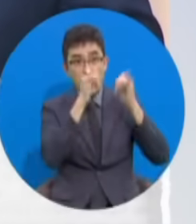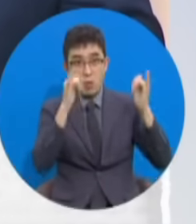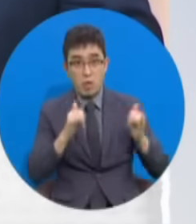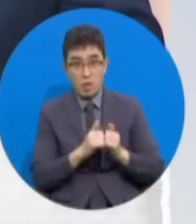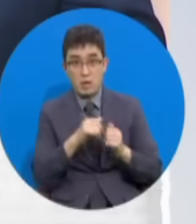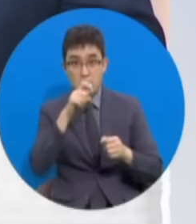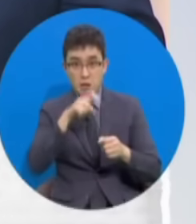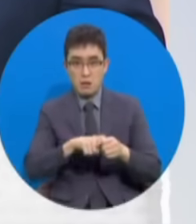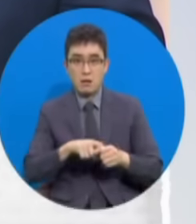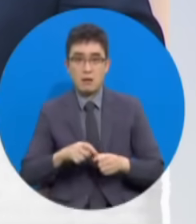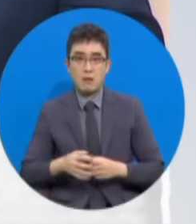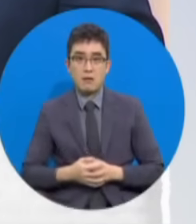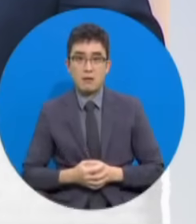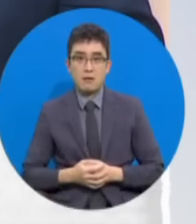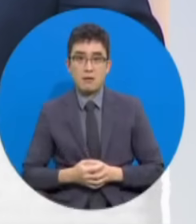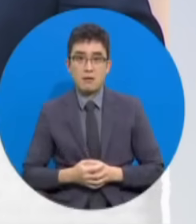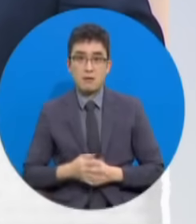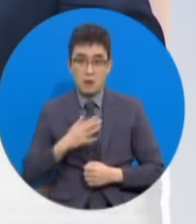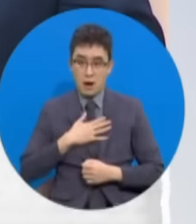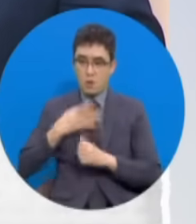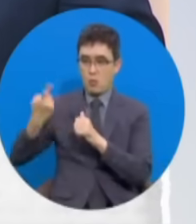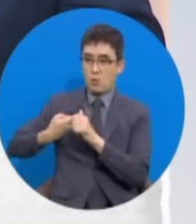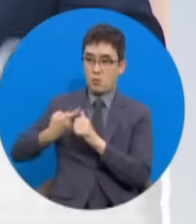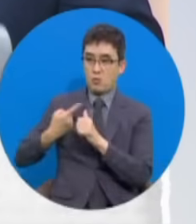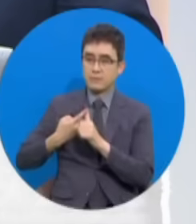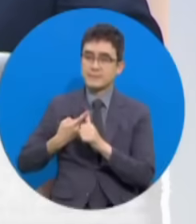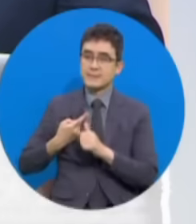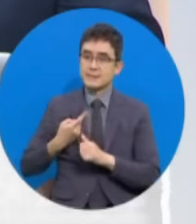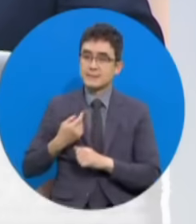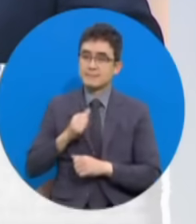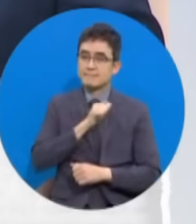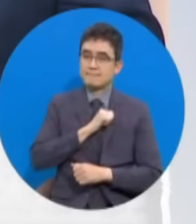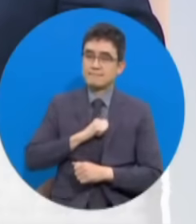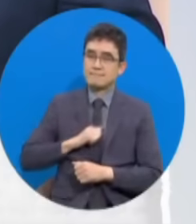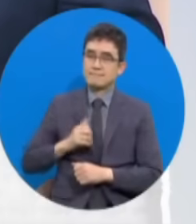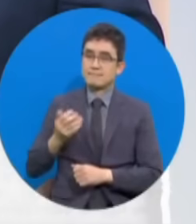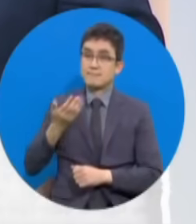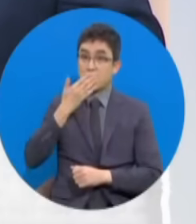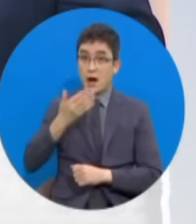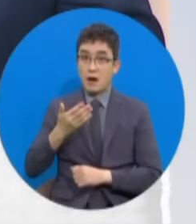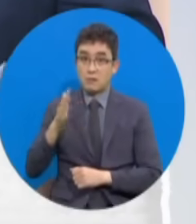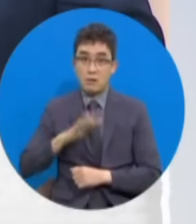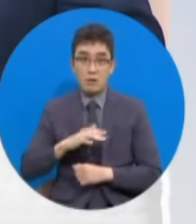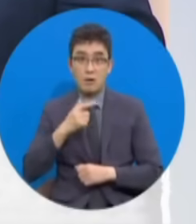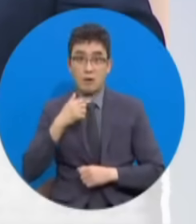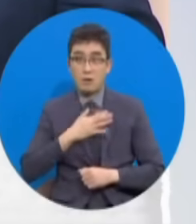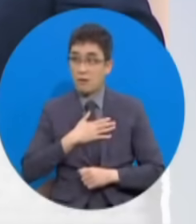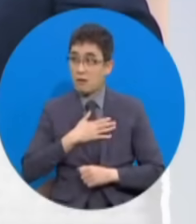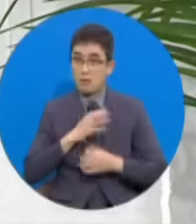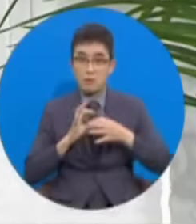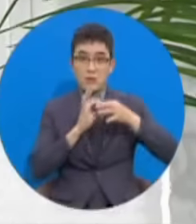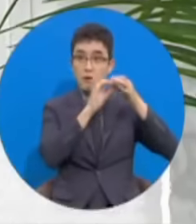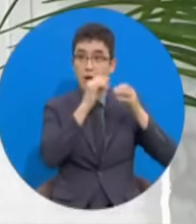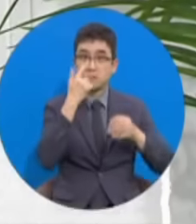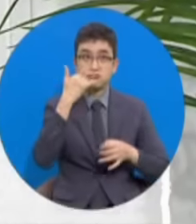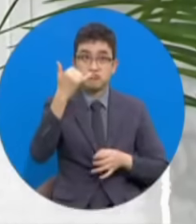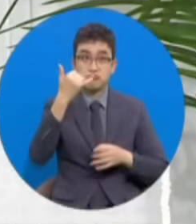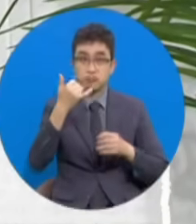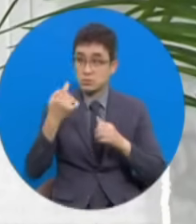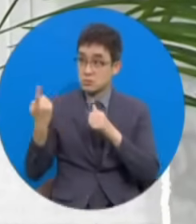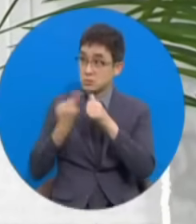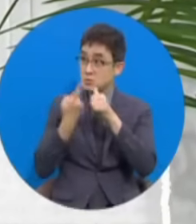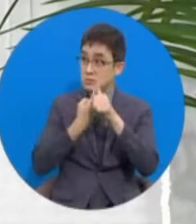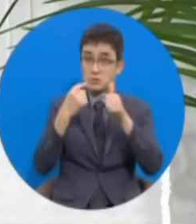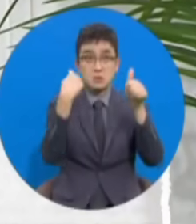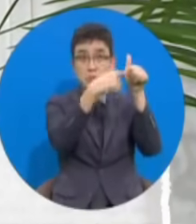않습니까? 나를 욕하는 건 괜찮아도 우리 엄마 아빠 욕하는 거 우리 아들, 딸 욕하는 거는 우리 사회에서 인정할 수가 없습니다. 근데